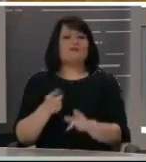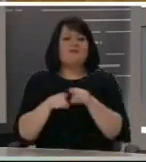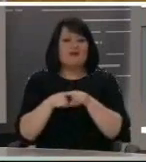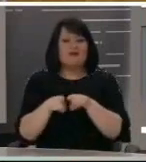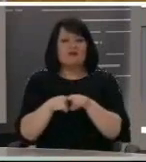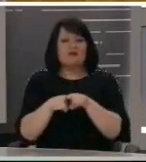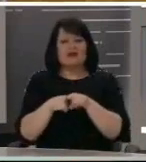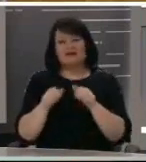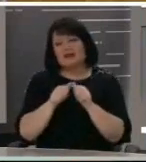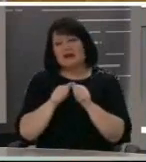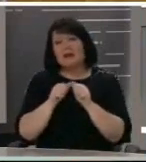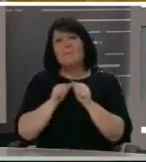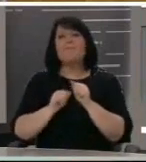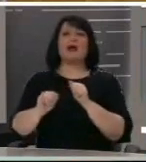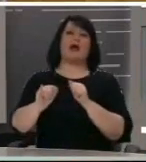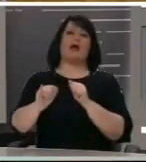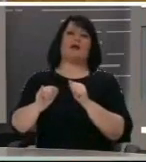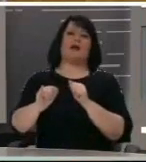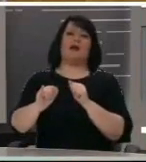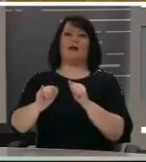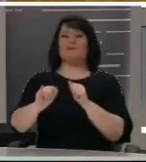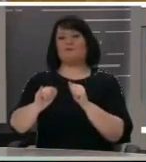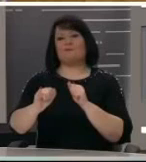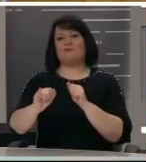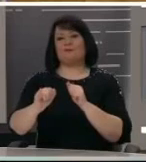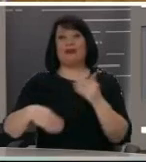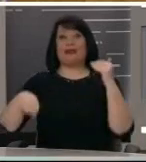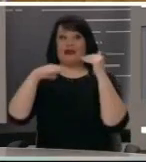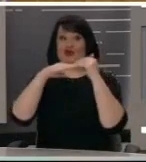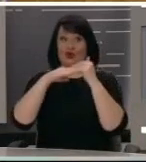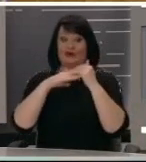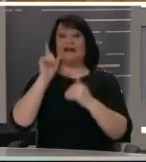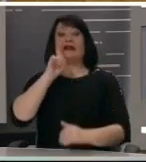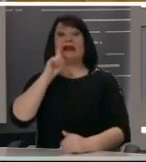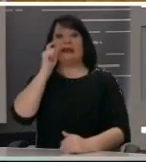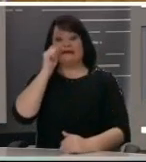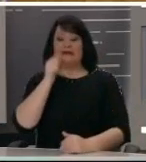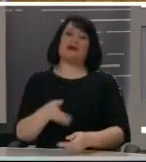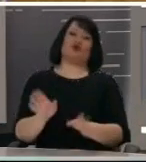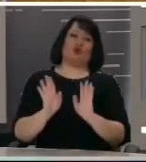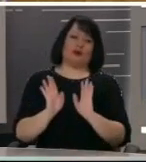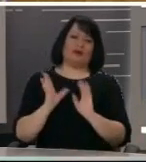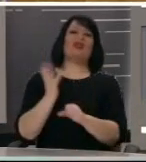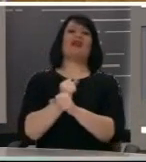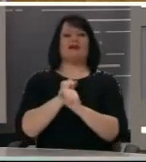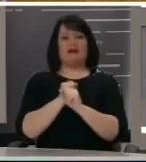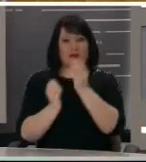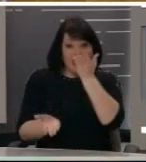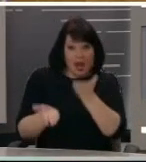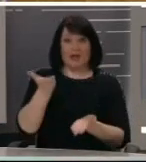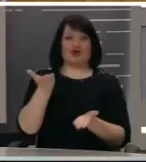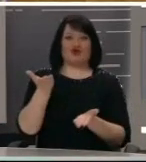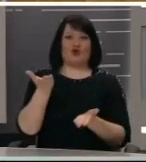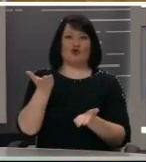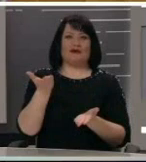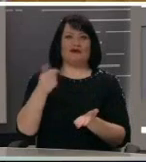από αυτό που θα μπορούσε να θεωρηθεί ως συμπλήρης ισότητα των δύο φύλων. Και οι τεράστιες ανισότητες που χαρακτηρίζουν